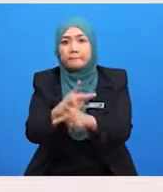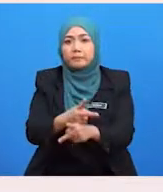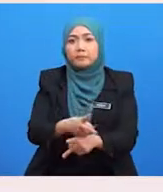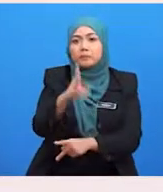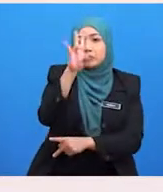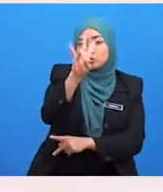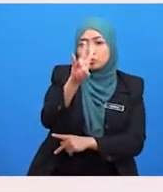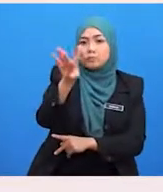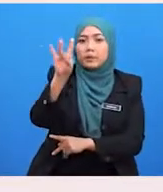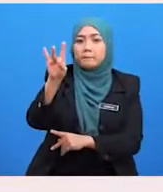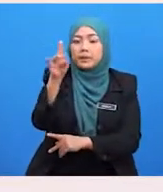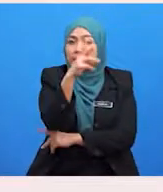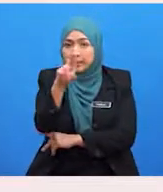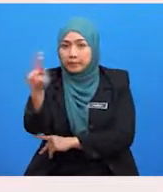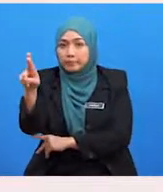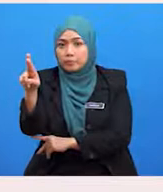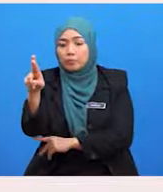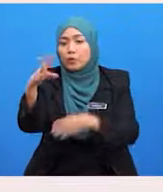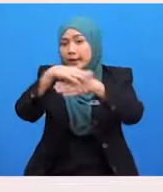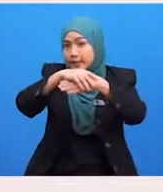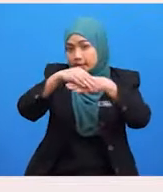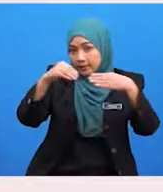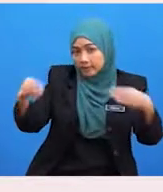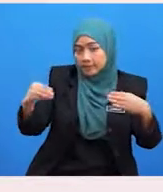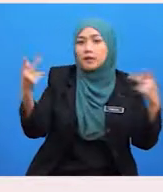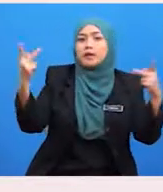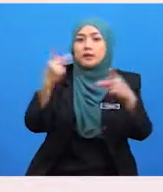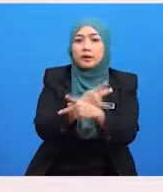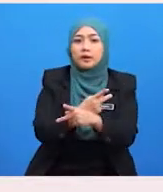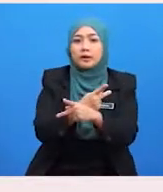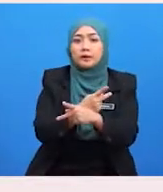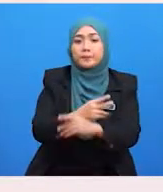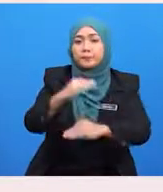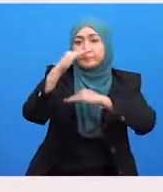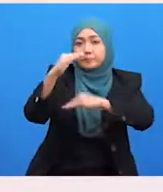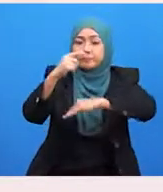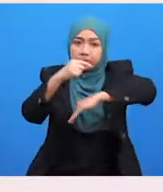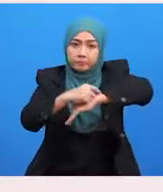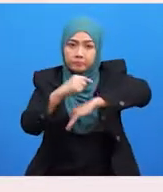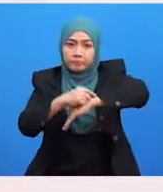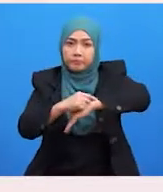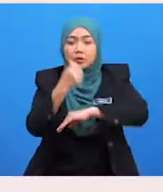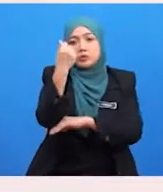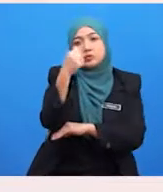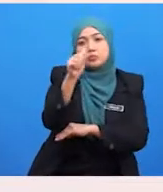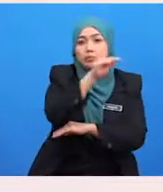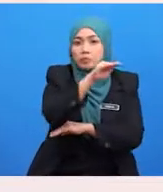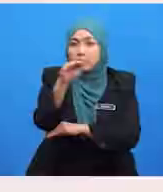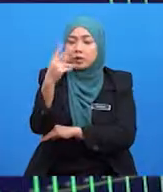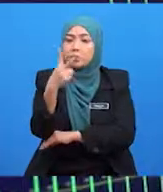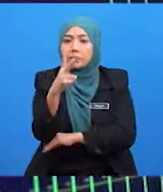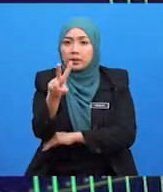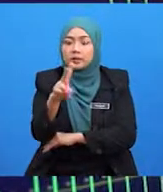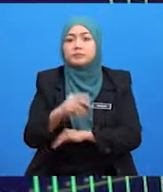RM78,000 iaitu kos aset bukan semasa dan didarab dengan tempoh masa iaitu 10 bahagi